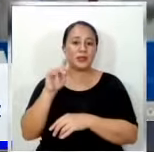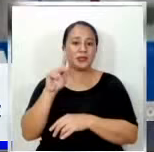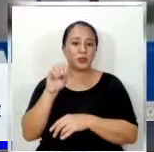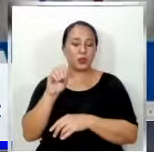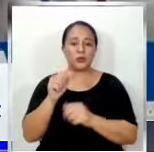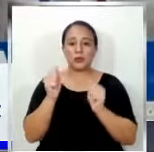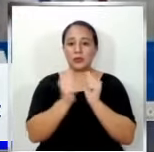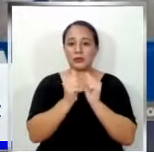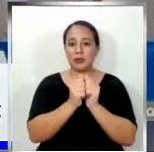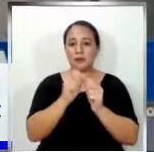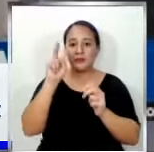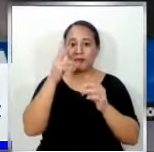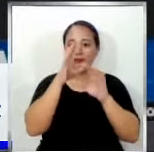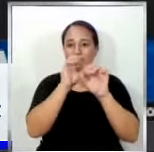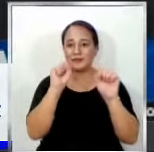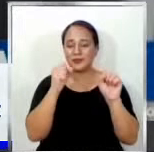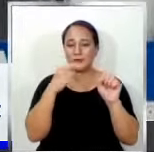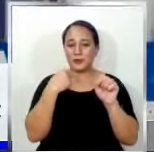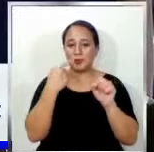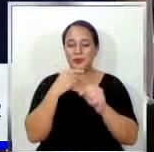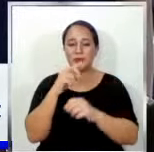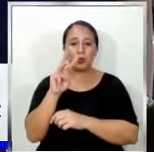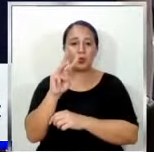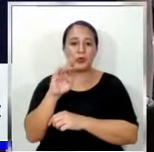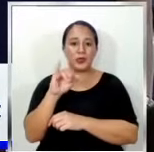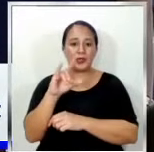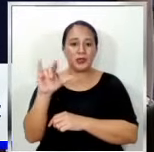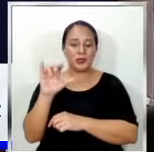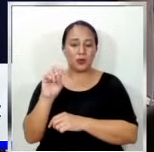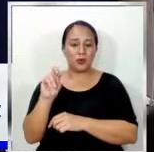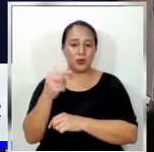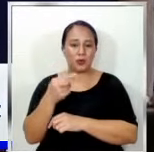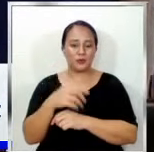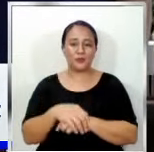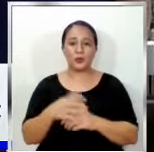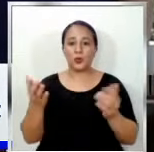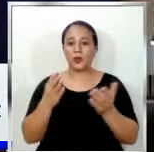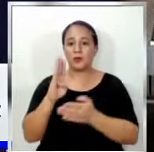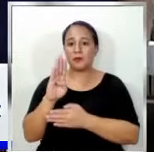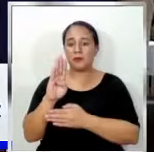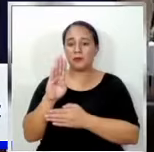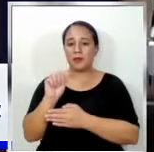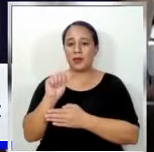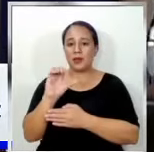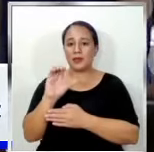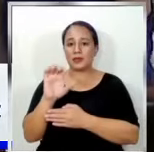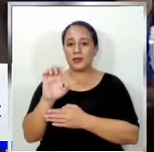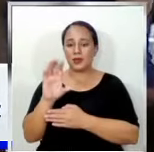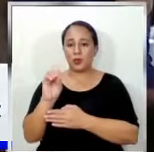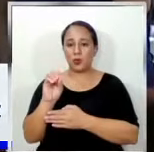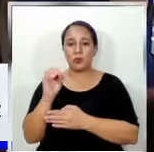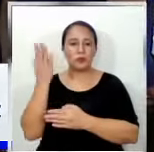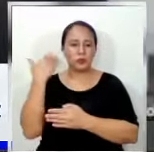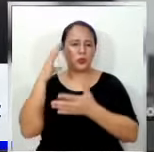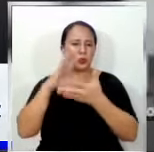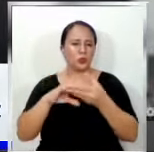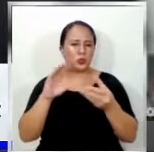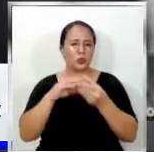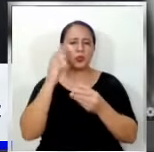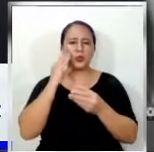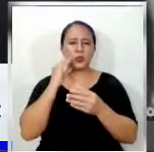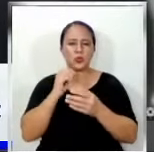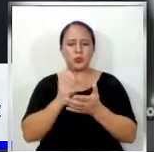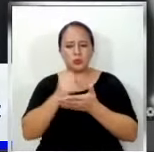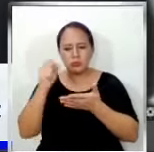Willie Ong sa Baseco Compound, Tondo, Maynila. Ikinuwento ni Moreno ang kanyang pagiging basurero, pagsusumikap pag-aral